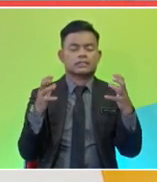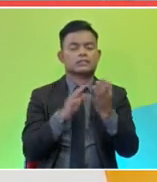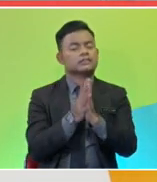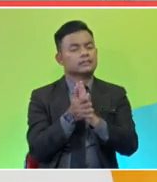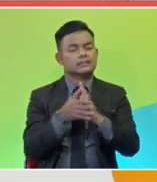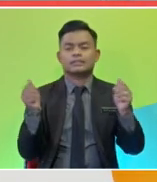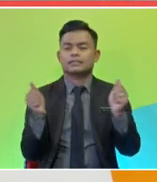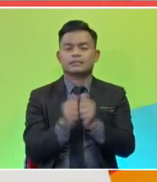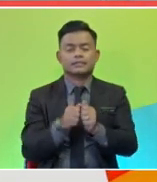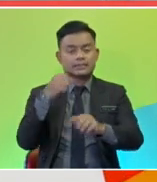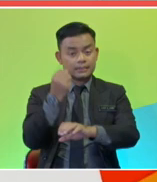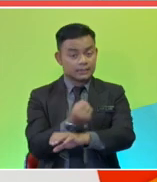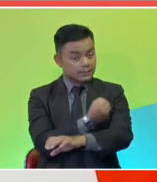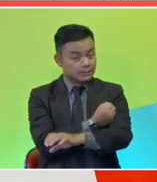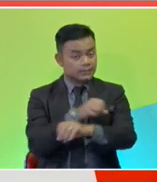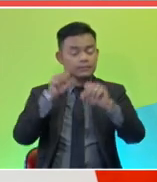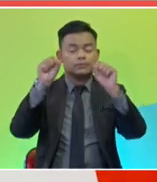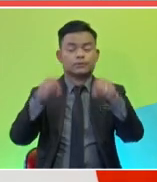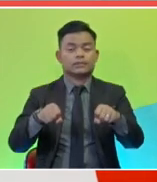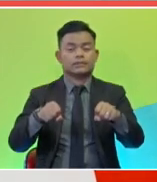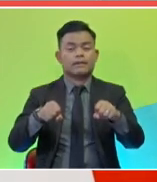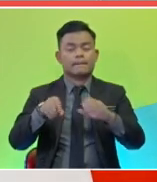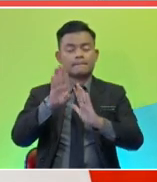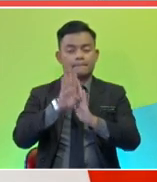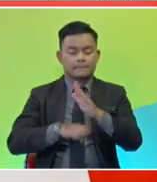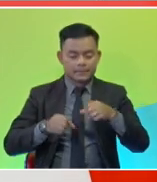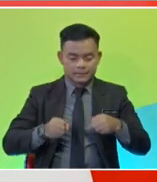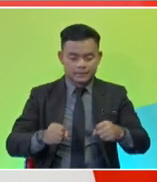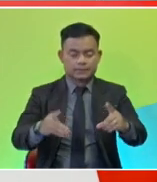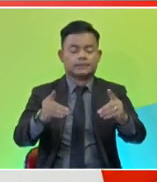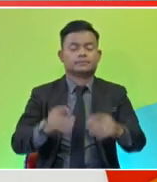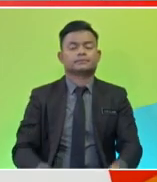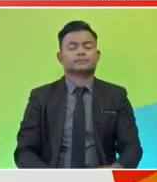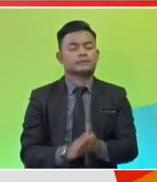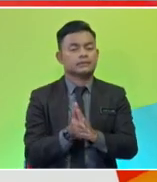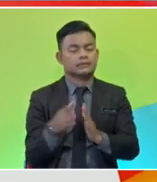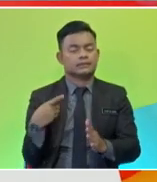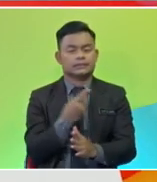bergerak Oh jadi kita kena jago sendiri